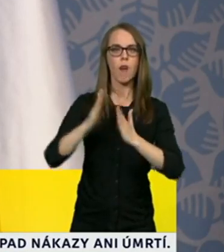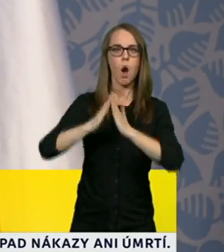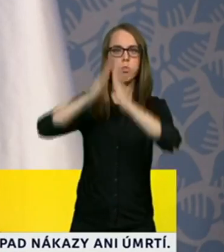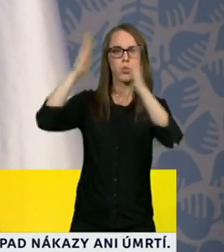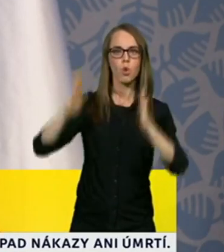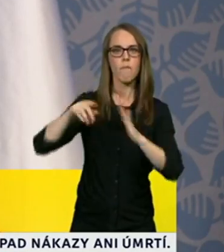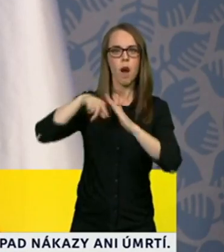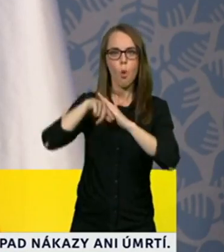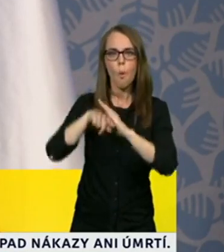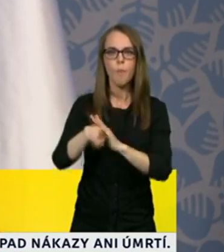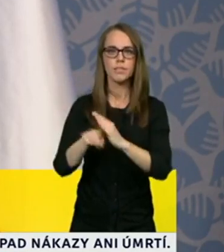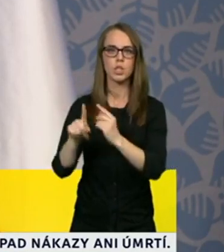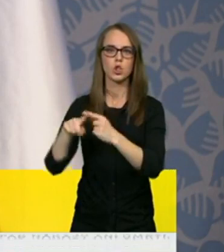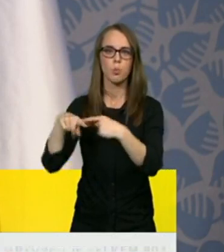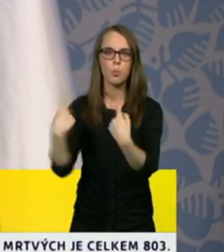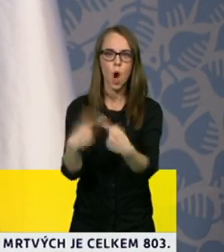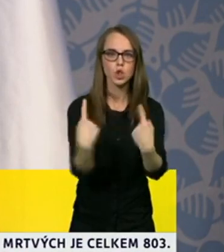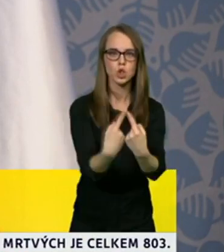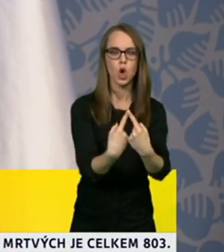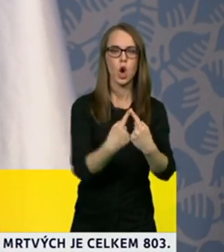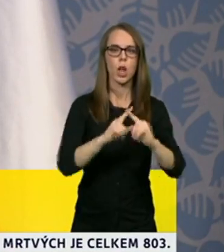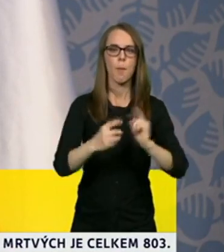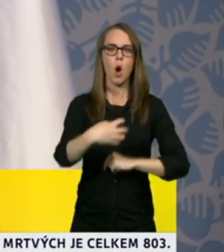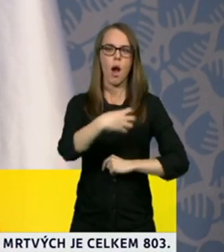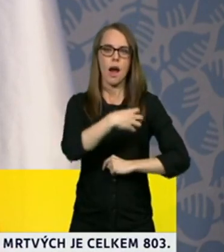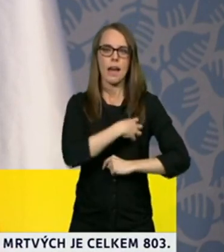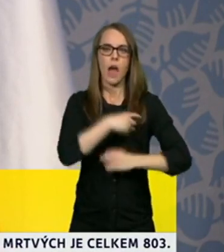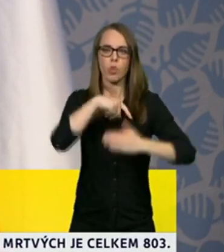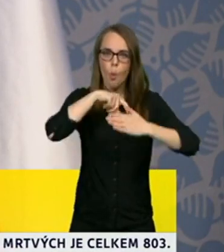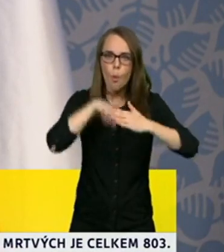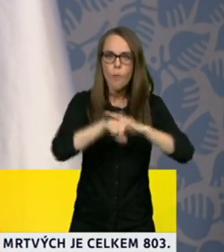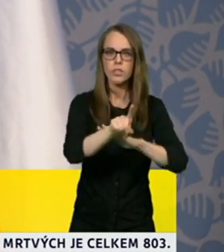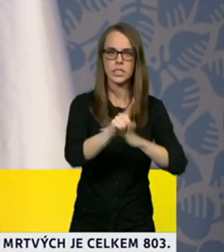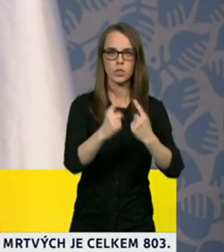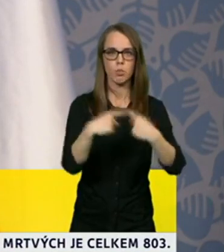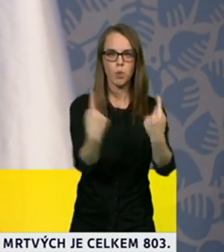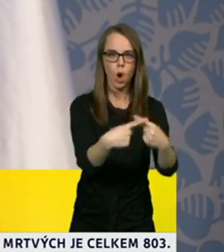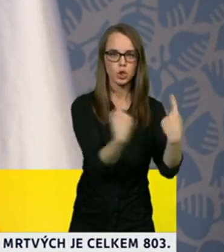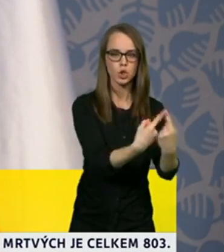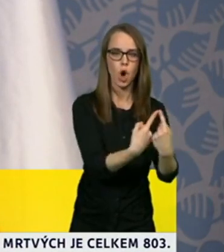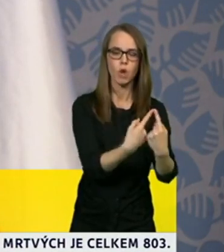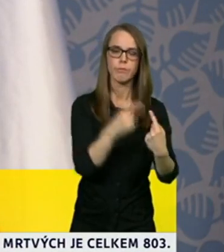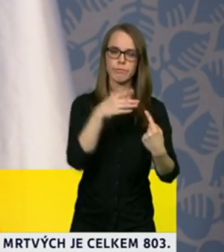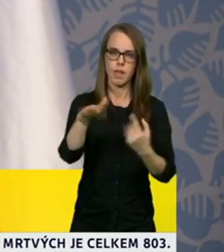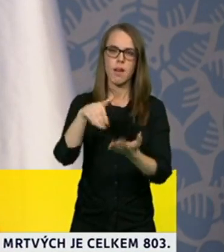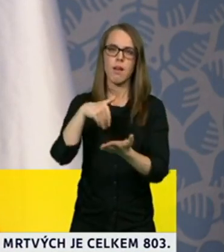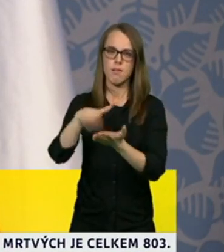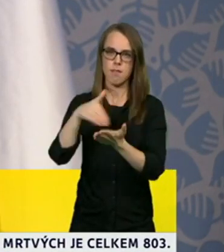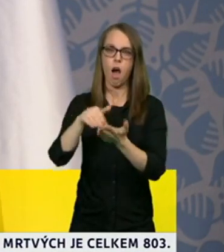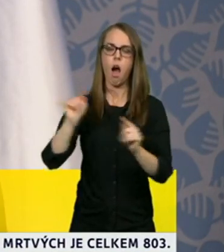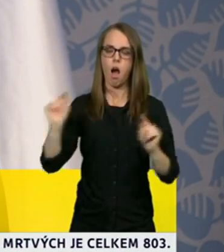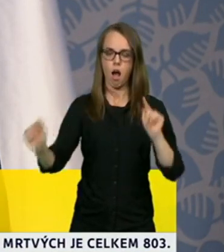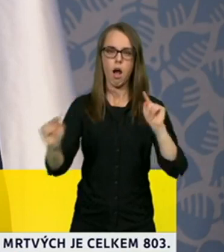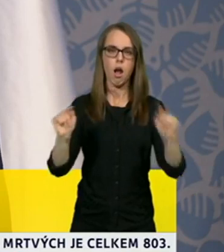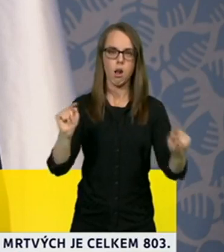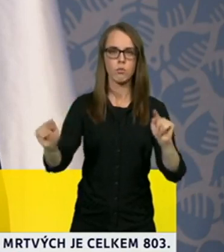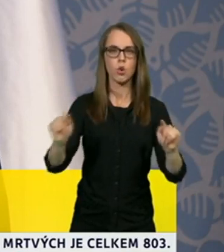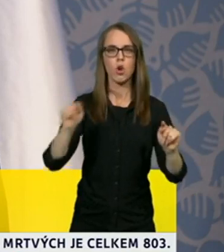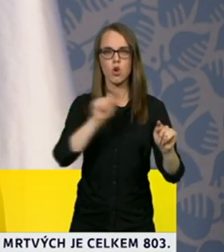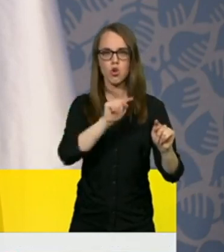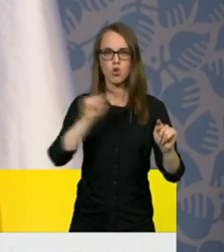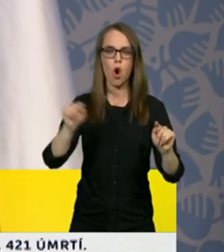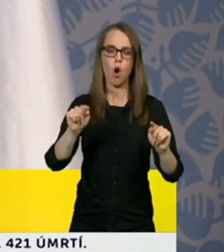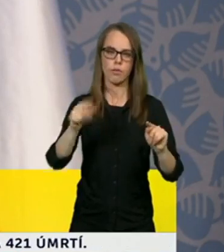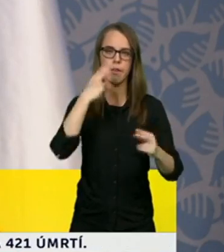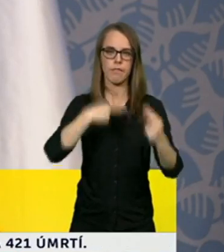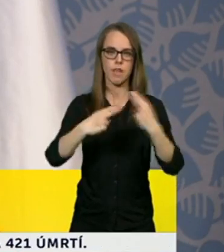hrady, zámky, vnitřní prostory a tak dále, tak jak je to v té poslední vlně specifikováno, tak tedy budou do